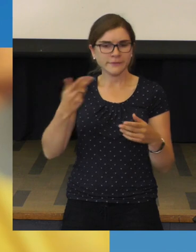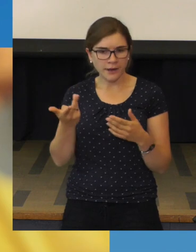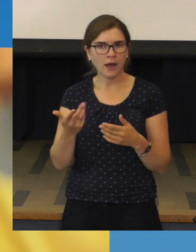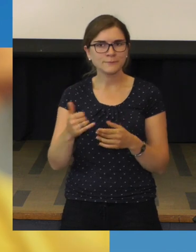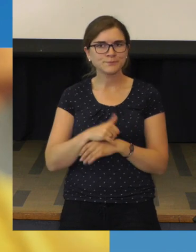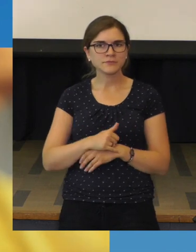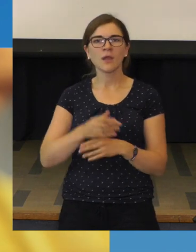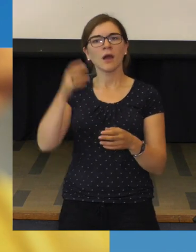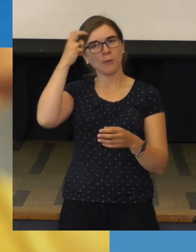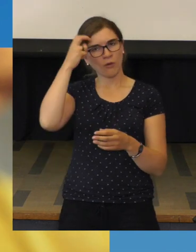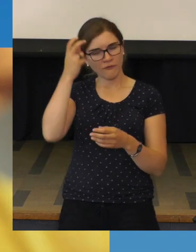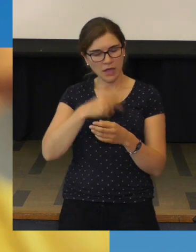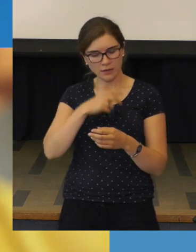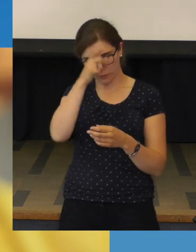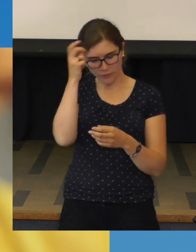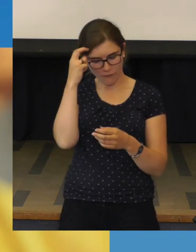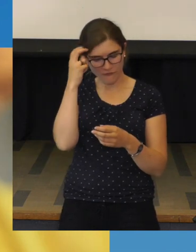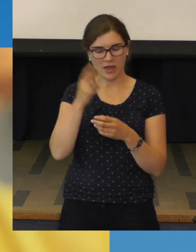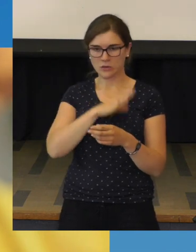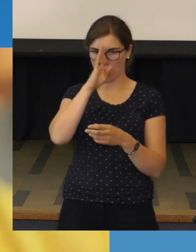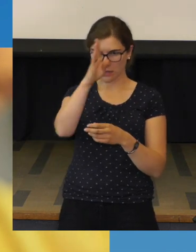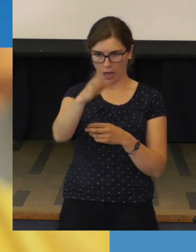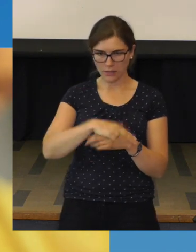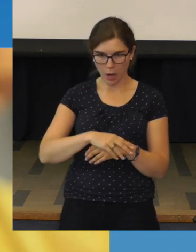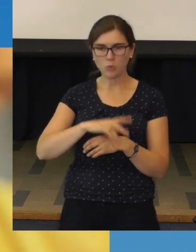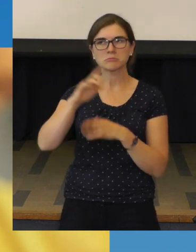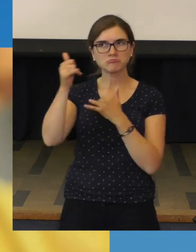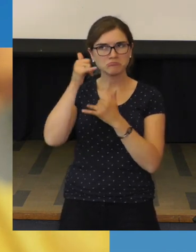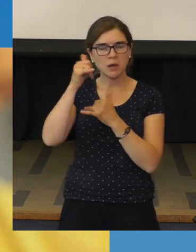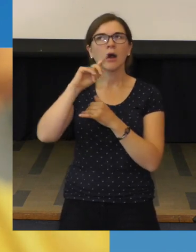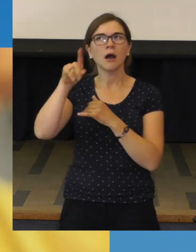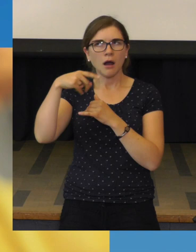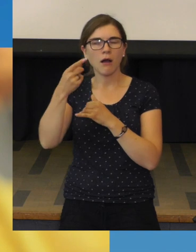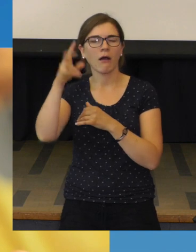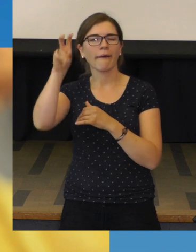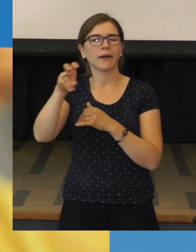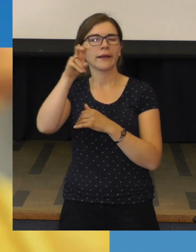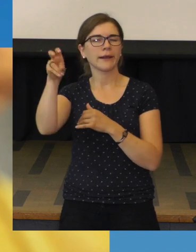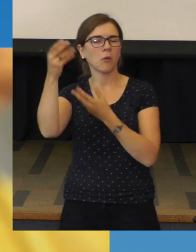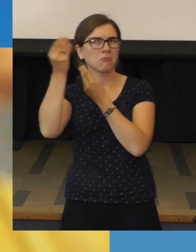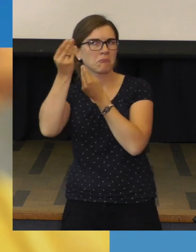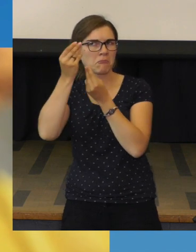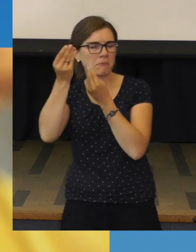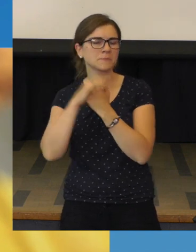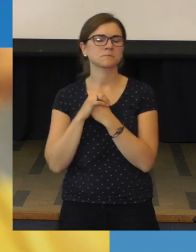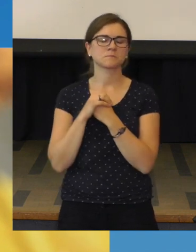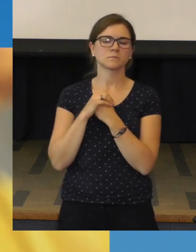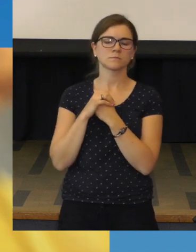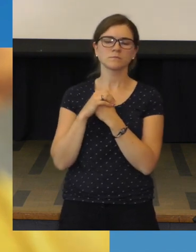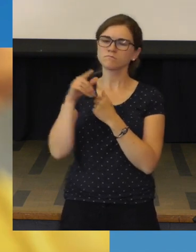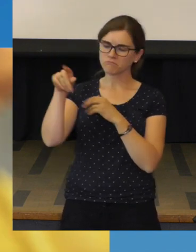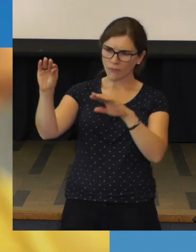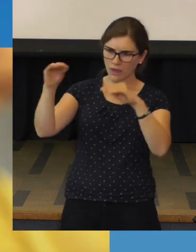Professor Grad aus, bin ich dann an das Klinikum geraten und über